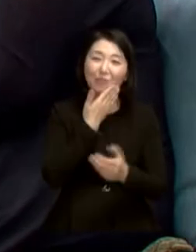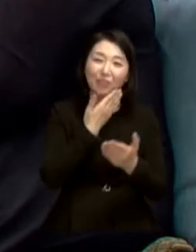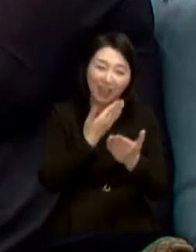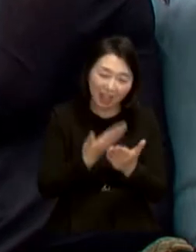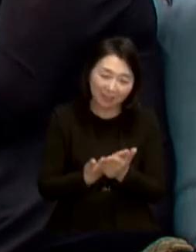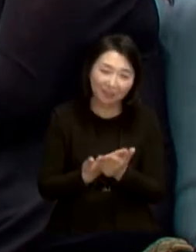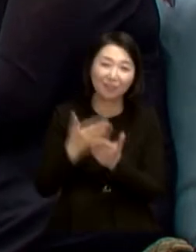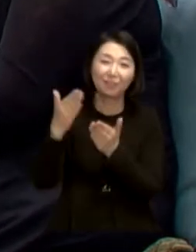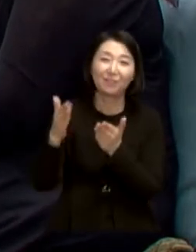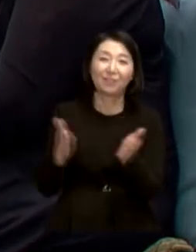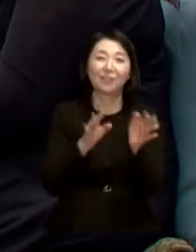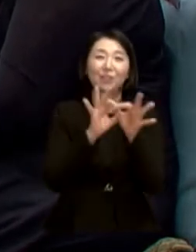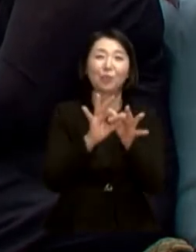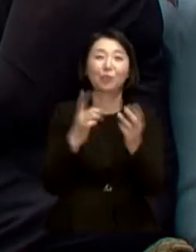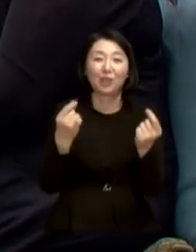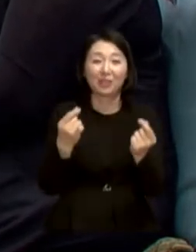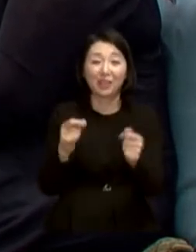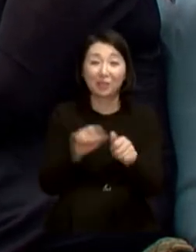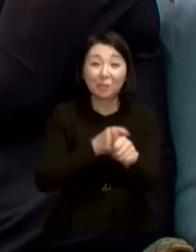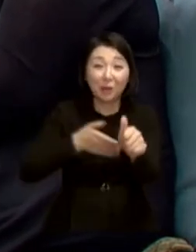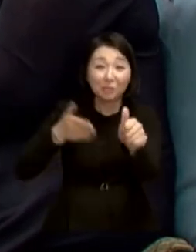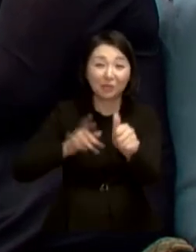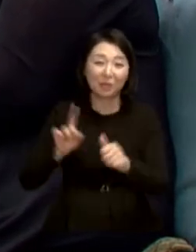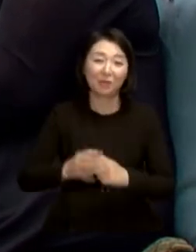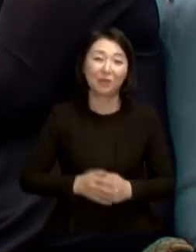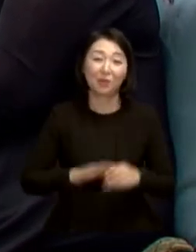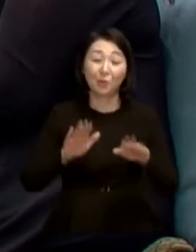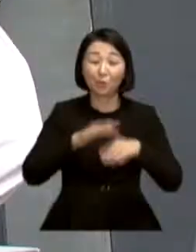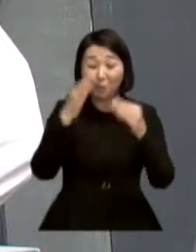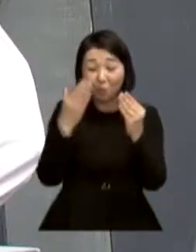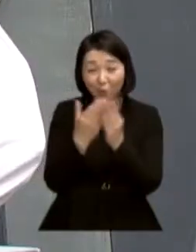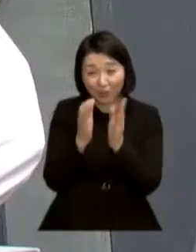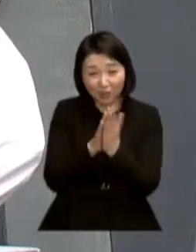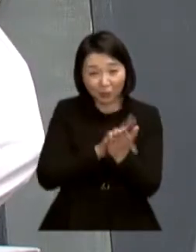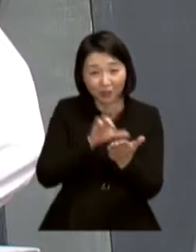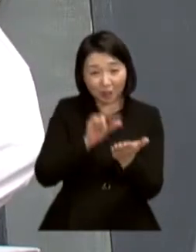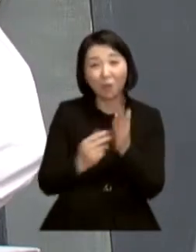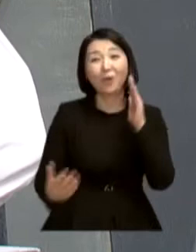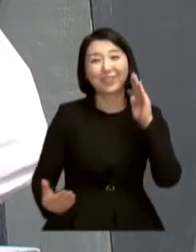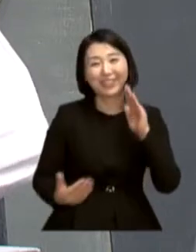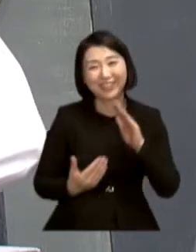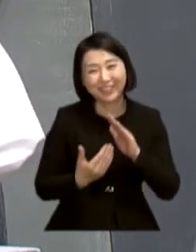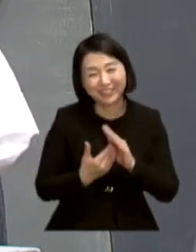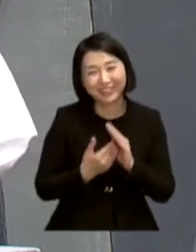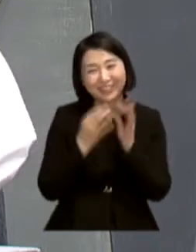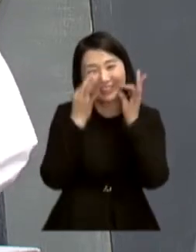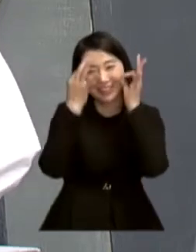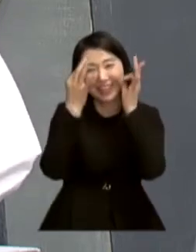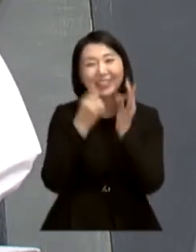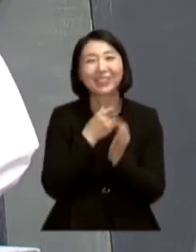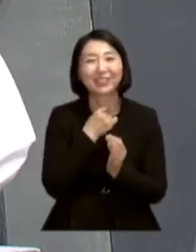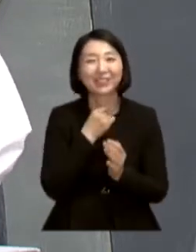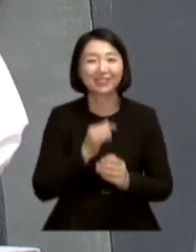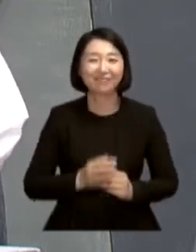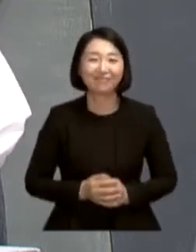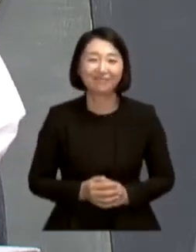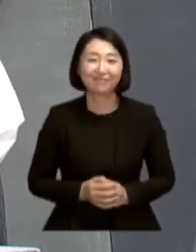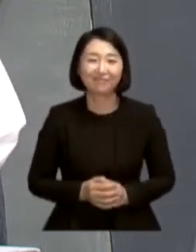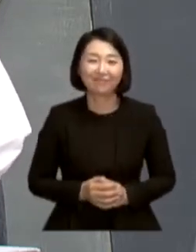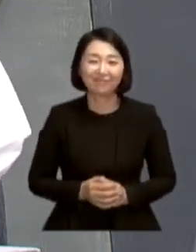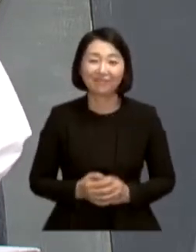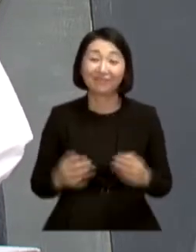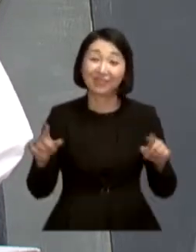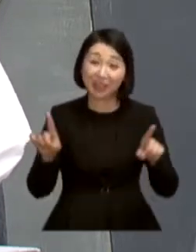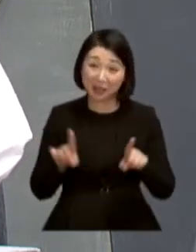믿습니다. 그래서 오늘 특별히 부탁드리고 싶은 건 오늘 이 모든 기도 제목이 이루어지기를 간절히 원합니다. 아멘.